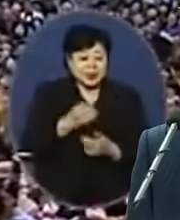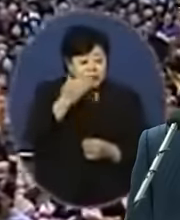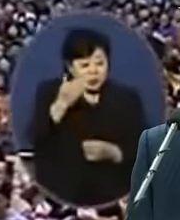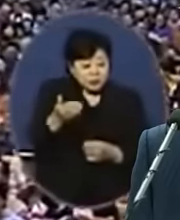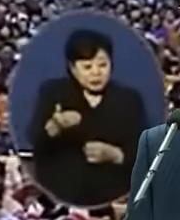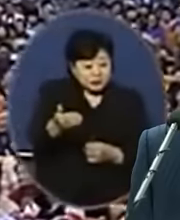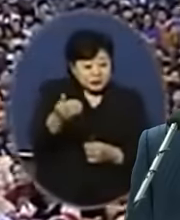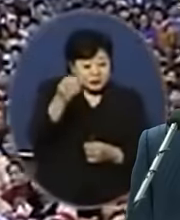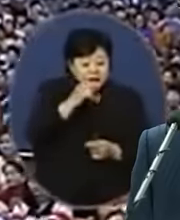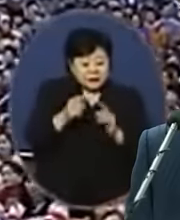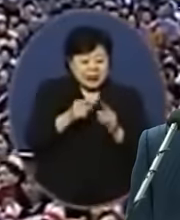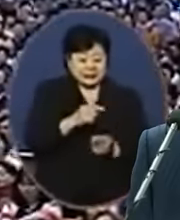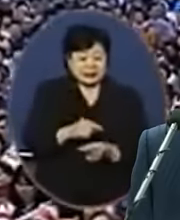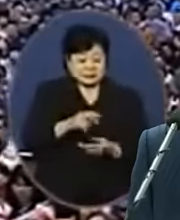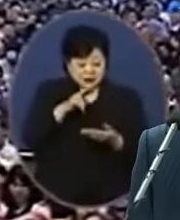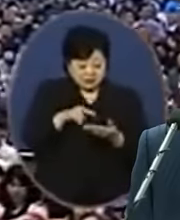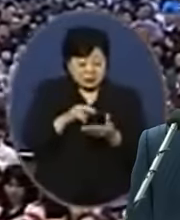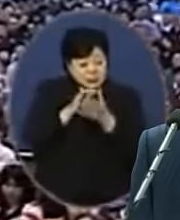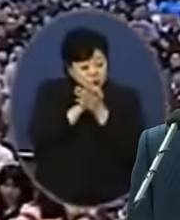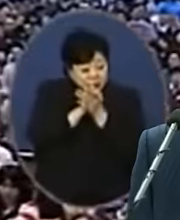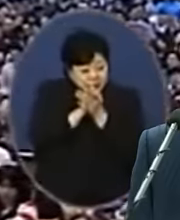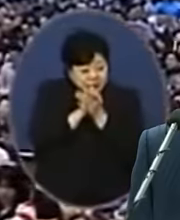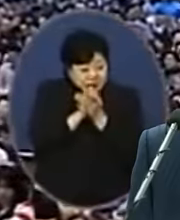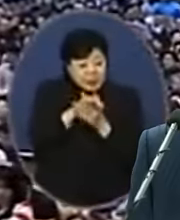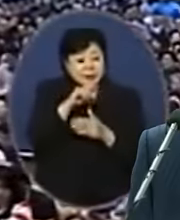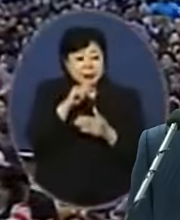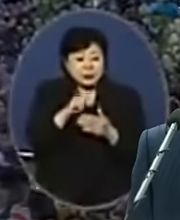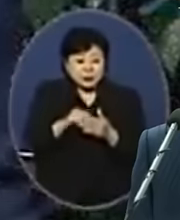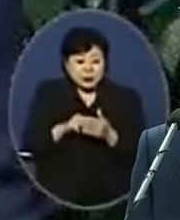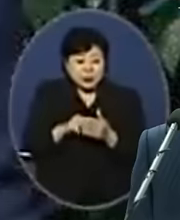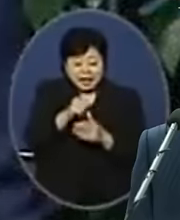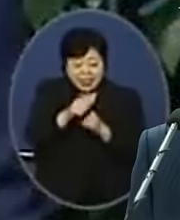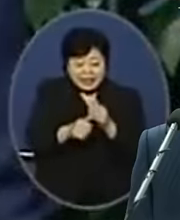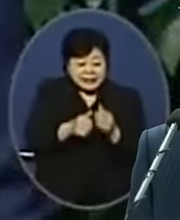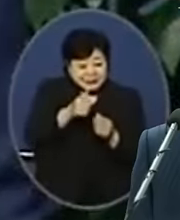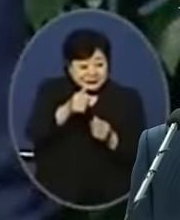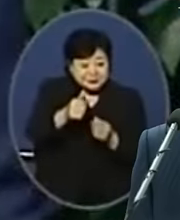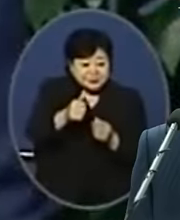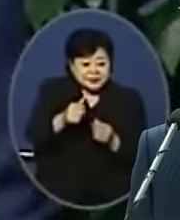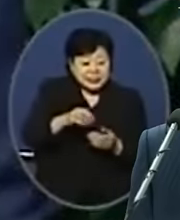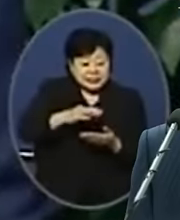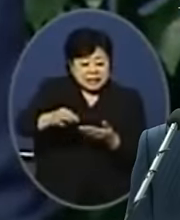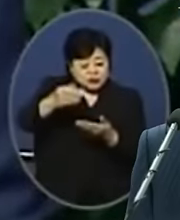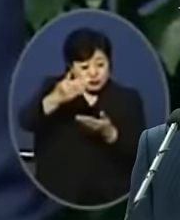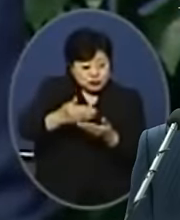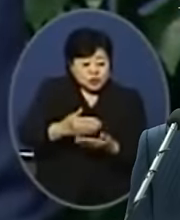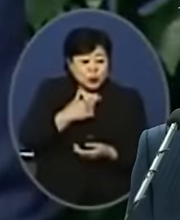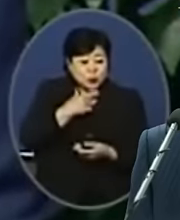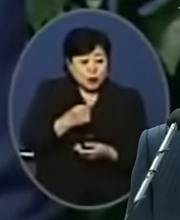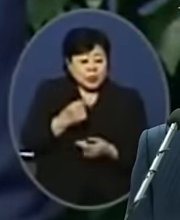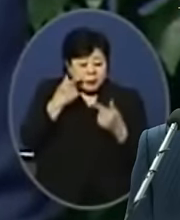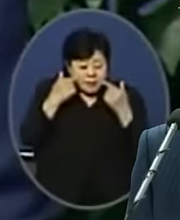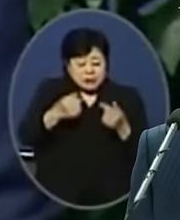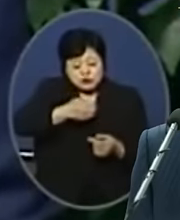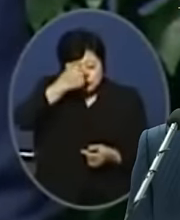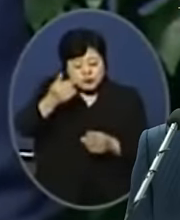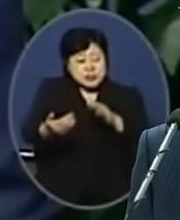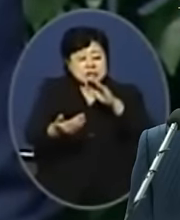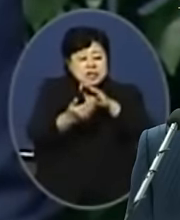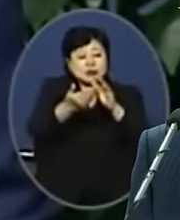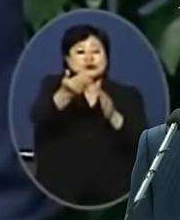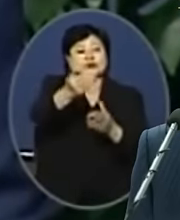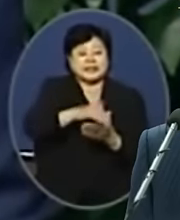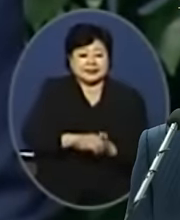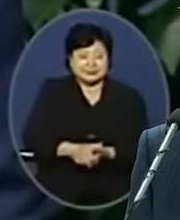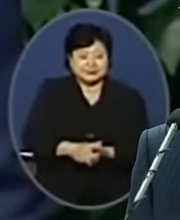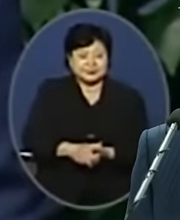여러분이 성경을 읽든지 기도하든지 마음속에 하나님이 사용해 주기를 간구하면 반드시 꿈을